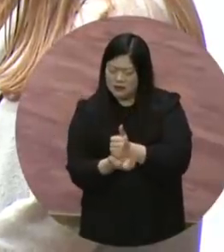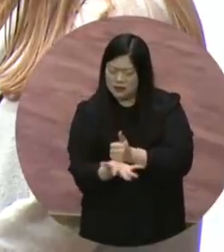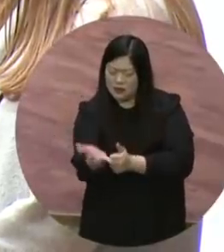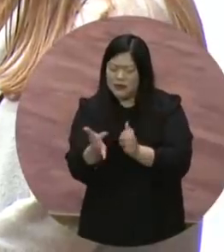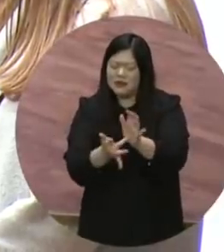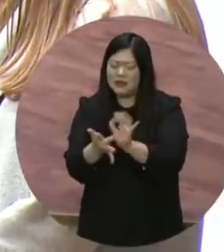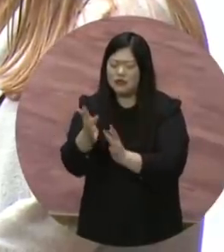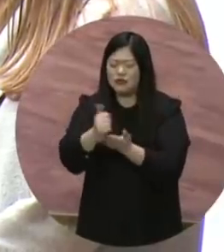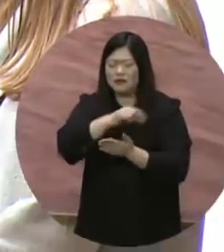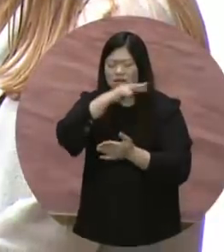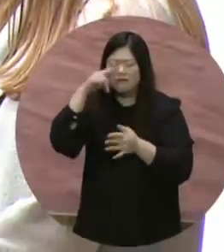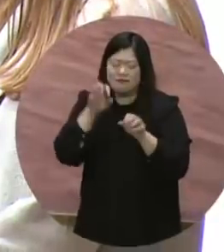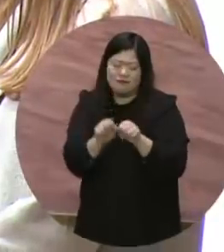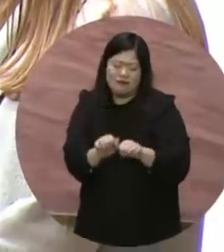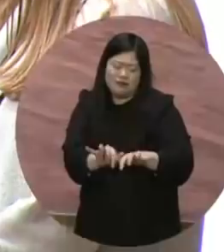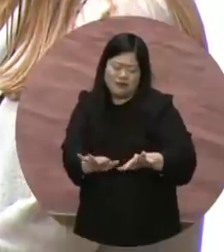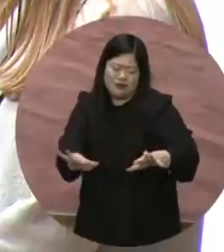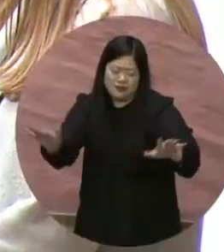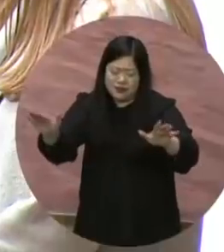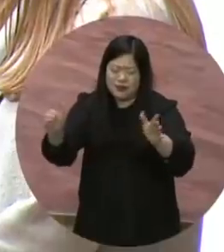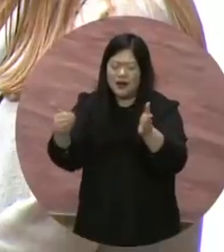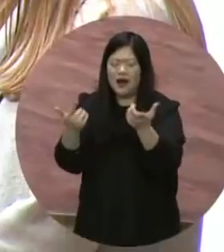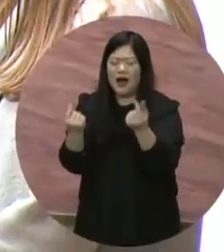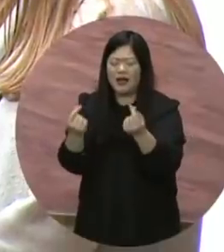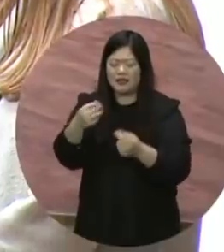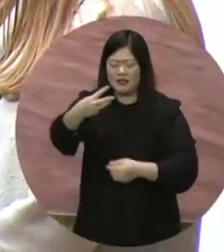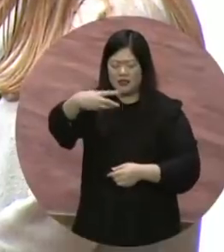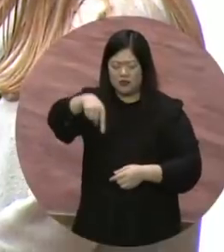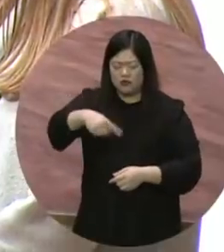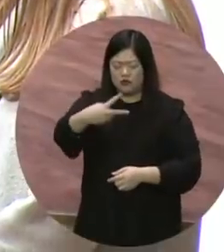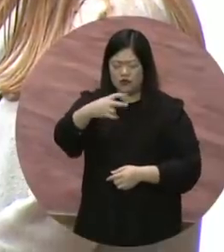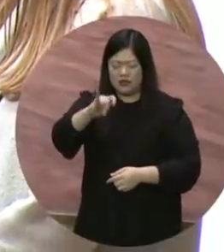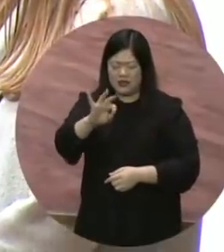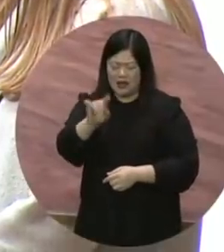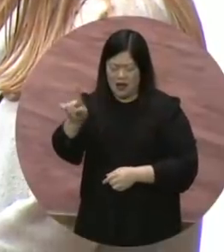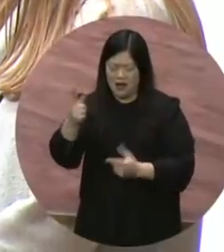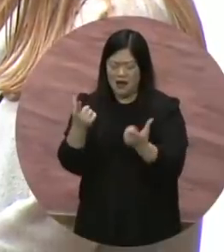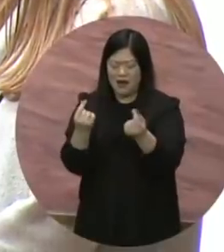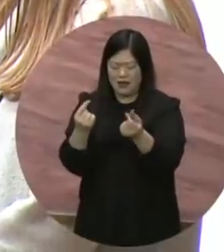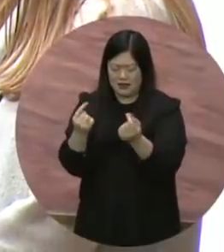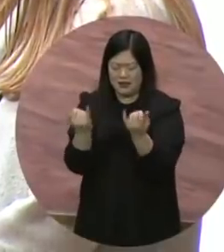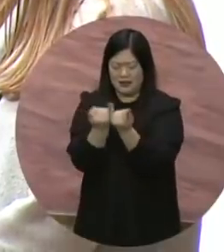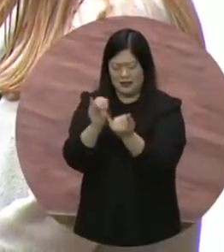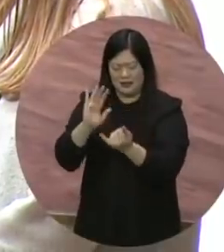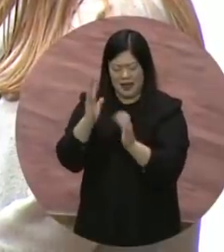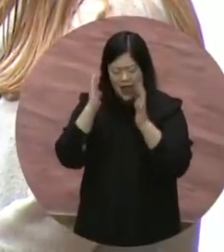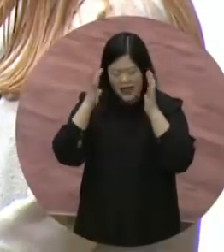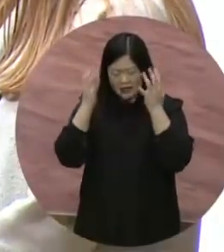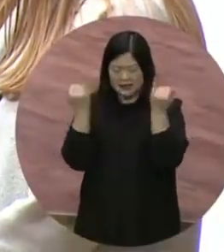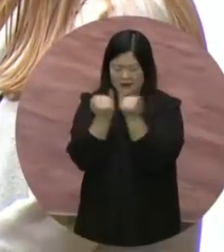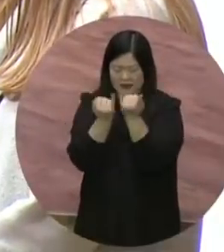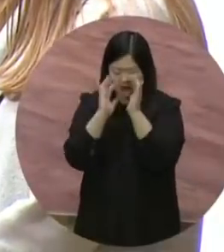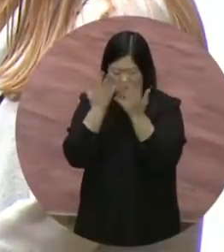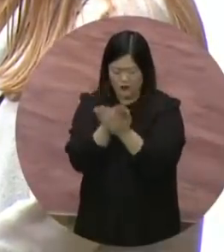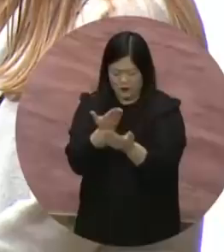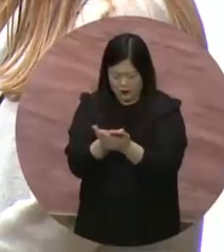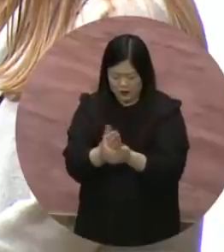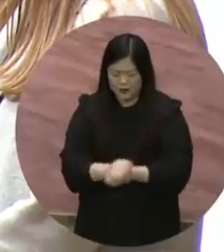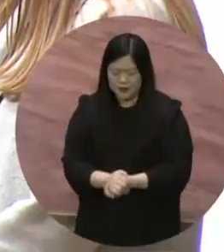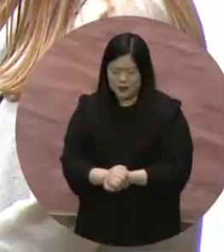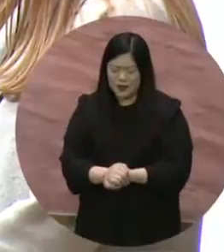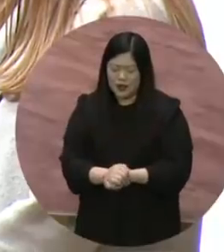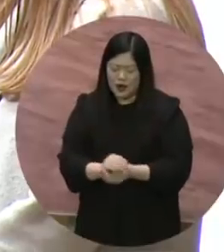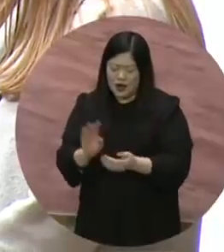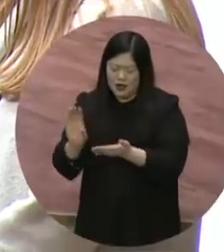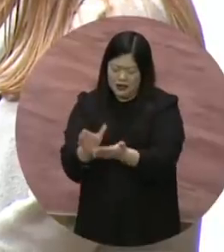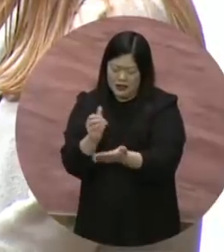수 있는 이 시대의 루디아 같은 귀한 딸로 양육하여 주옵소서. 가문의 저주가 끝나게 하여 주시옵시고 이제 완전히